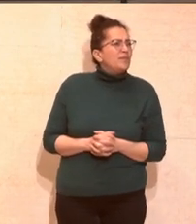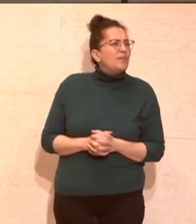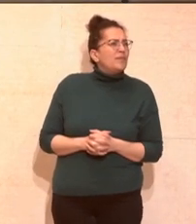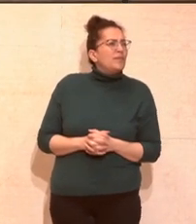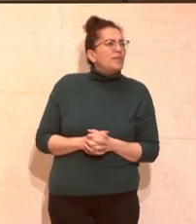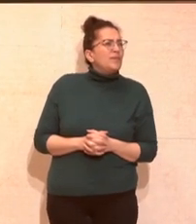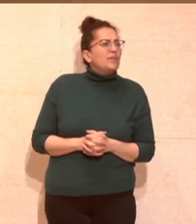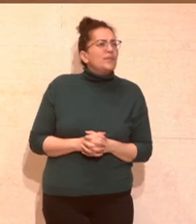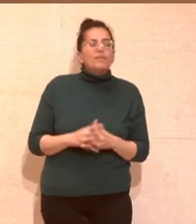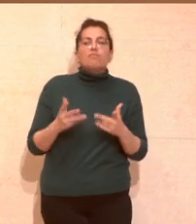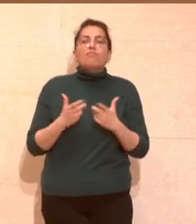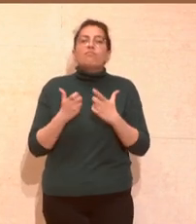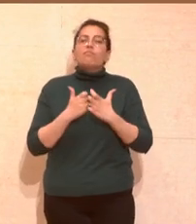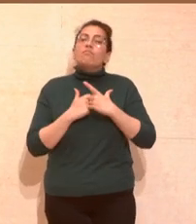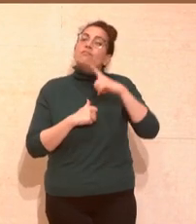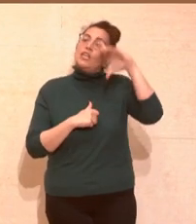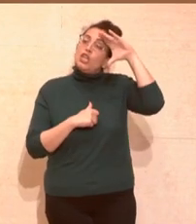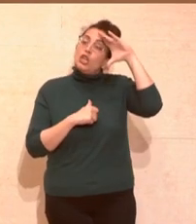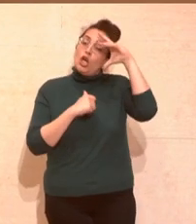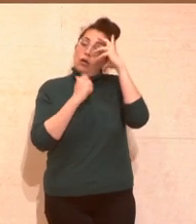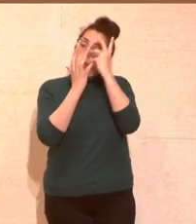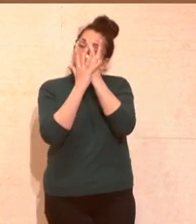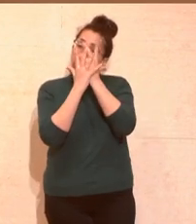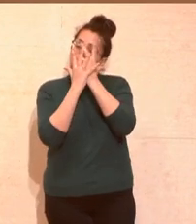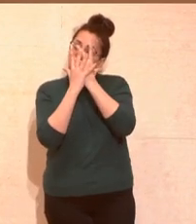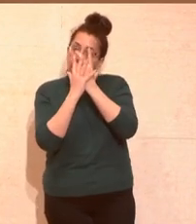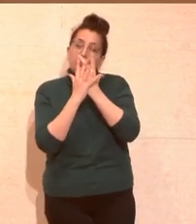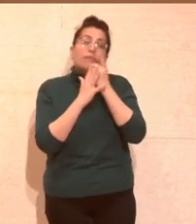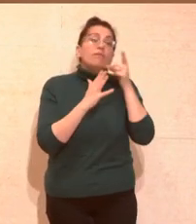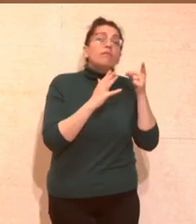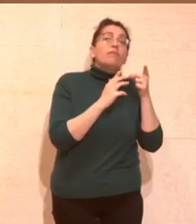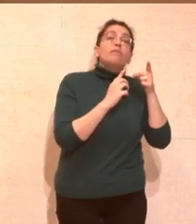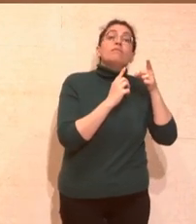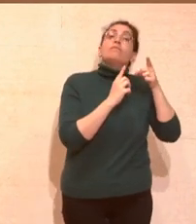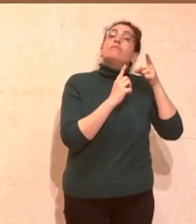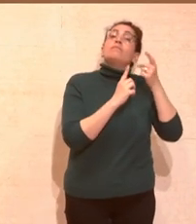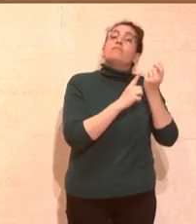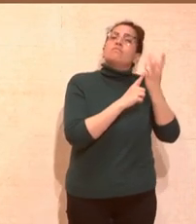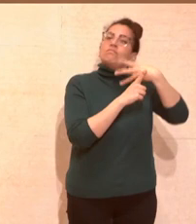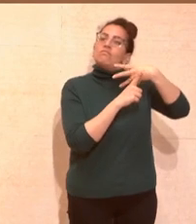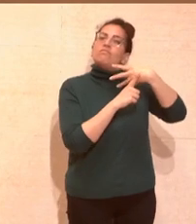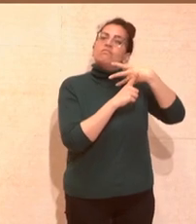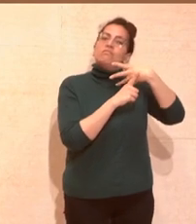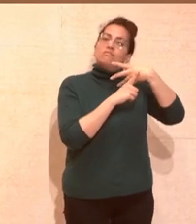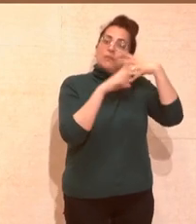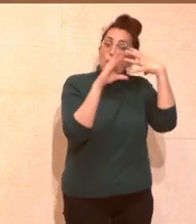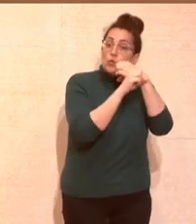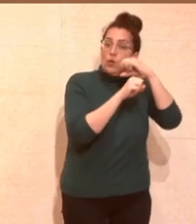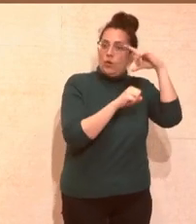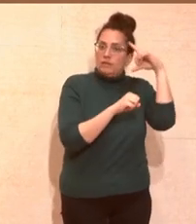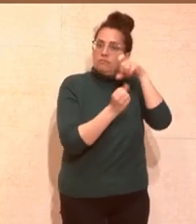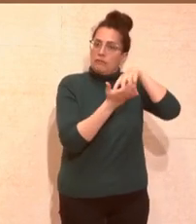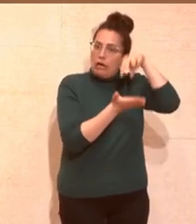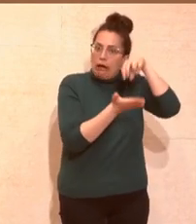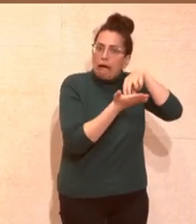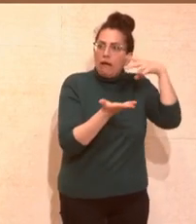entre les troubles du sommeil et les symptômes d'inattention, hyperactivité. Il y avait un moment